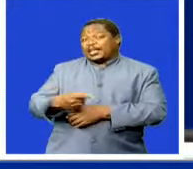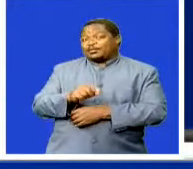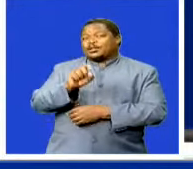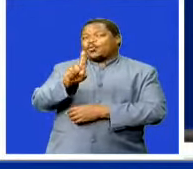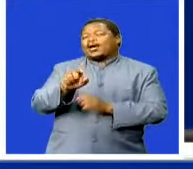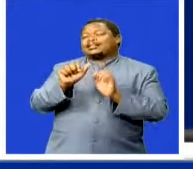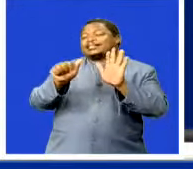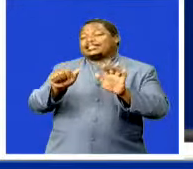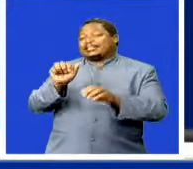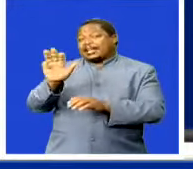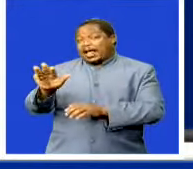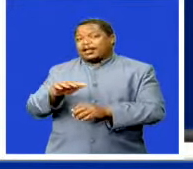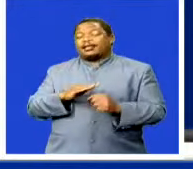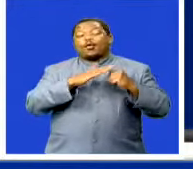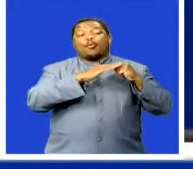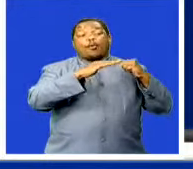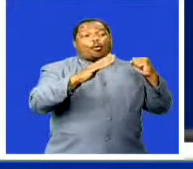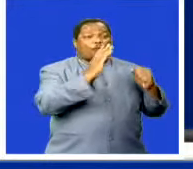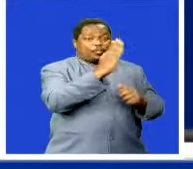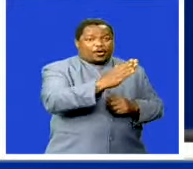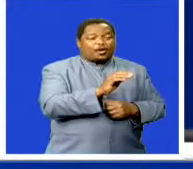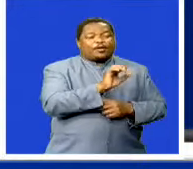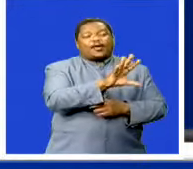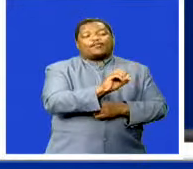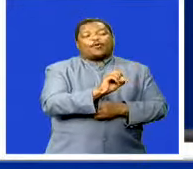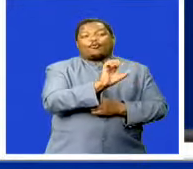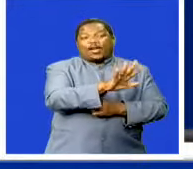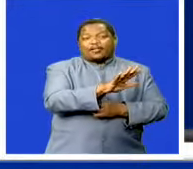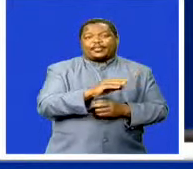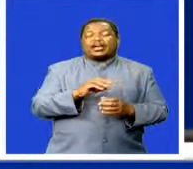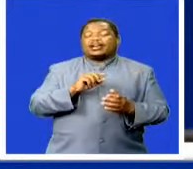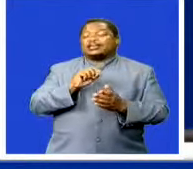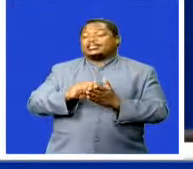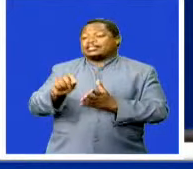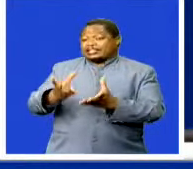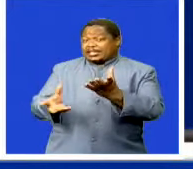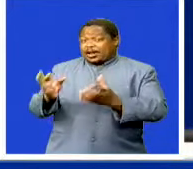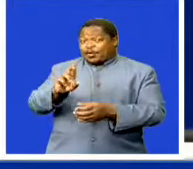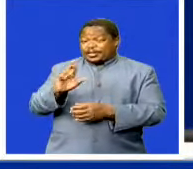2169 lubombo lona luna 505 shiselweni bangu